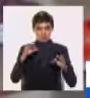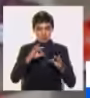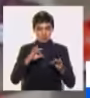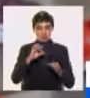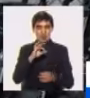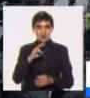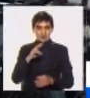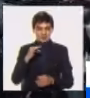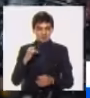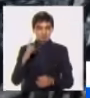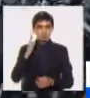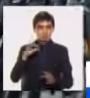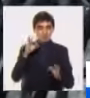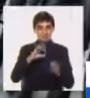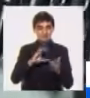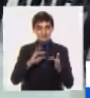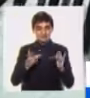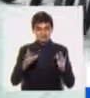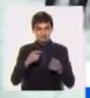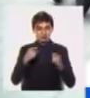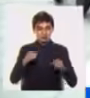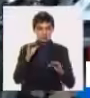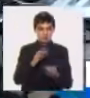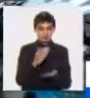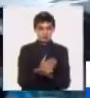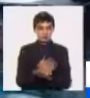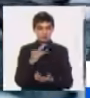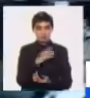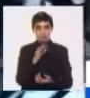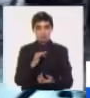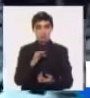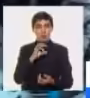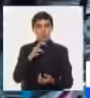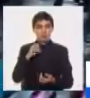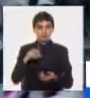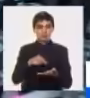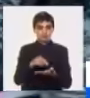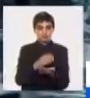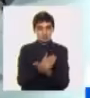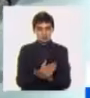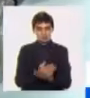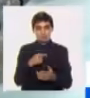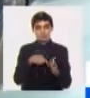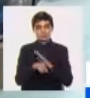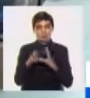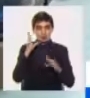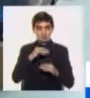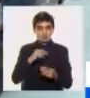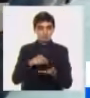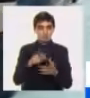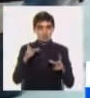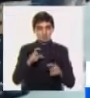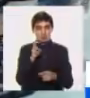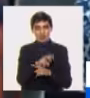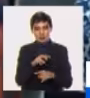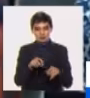будущее сейчас все больше и больше торговли ходят именно на площадке онлайн это безграничные возможности в отличие от магазинов